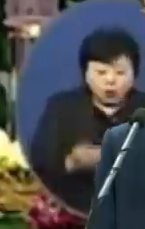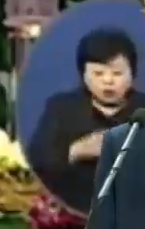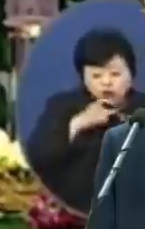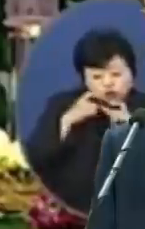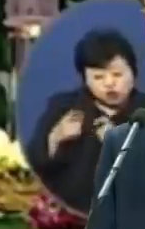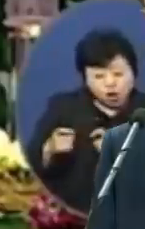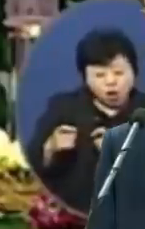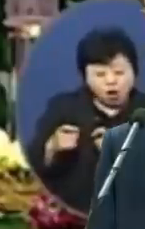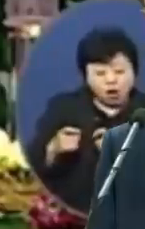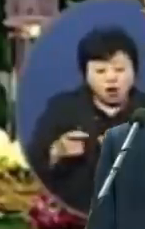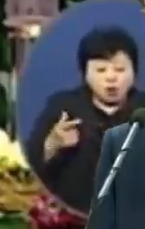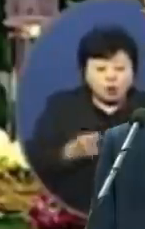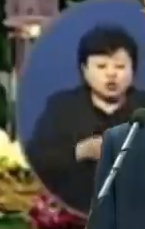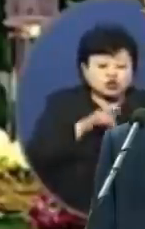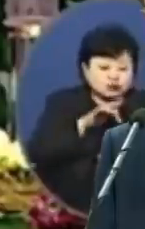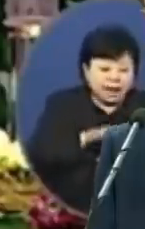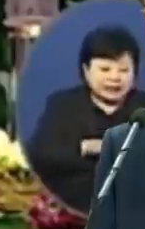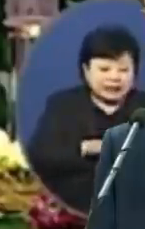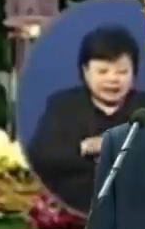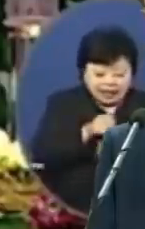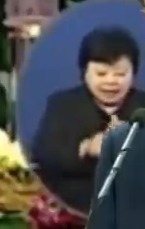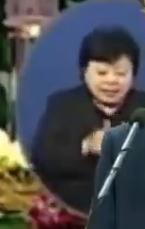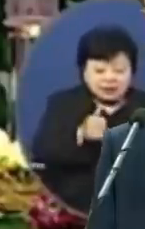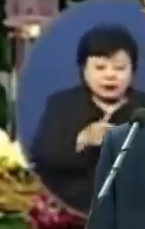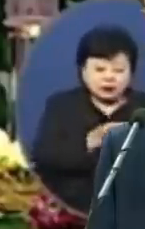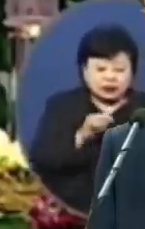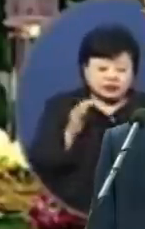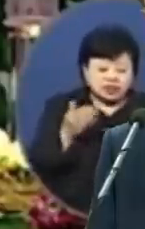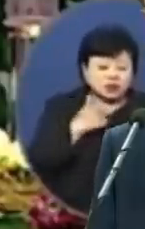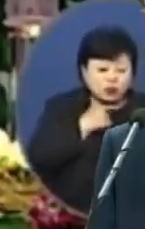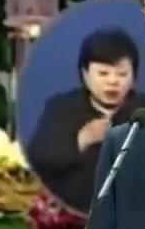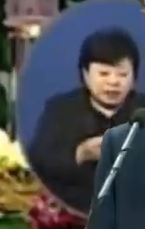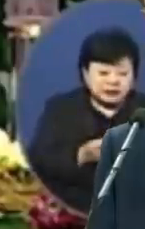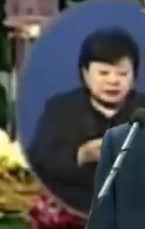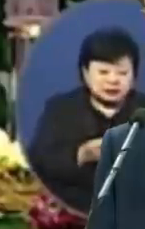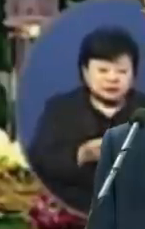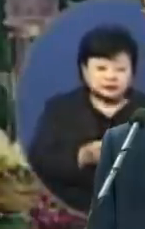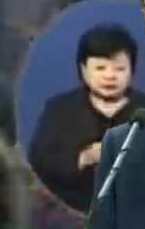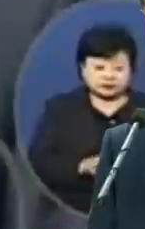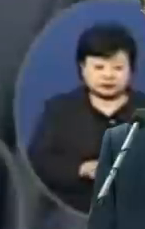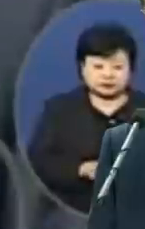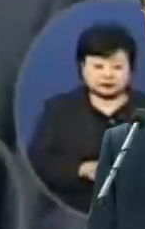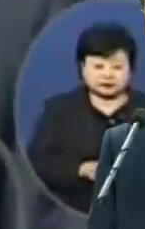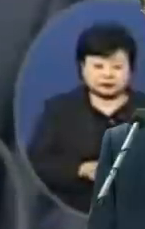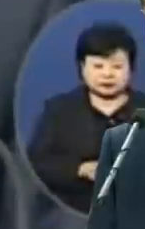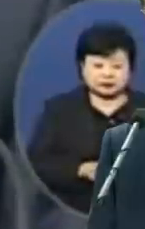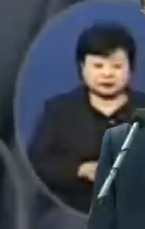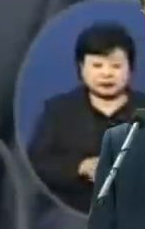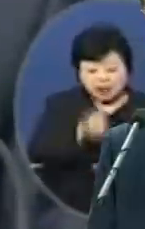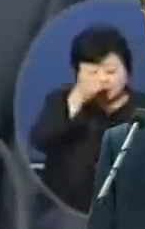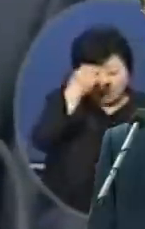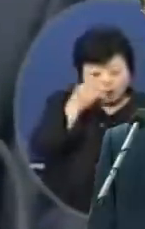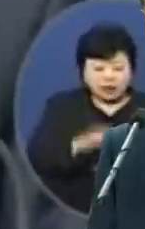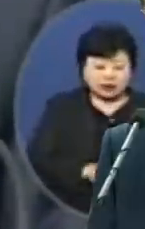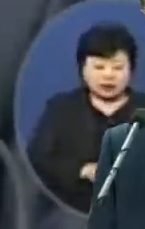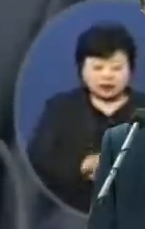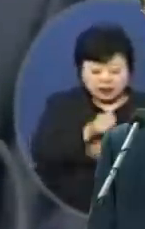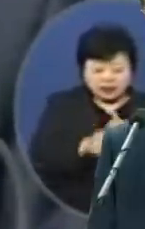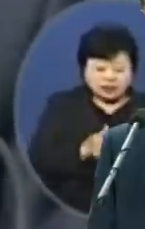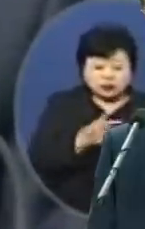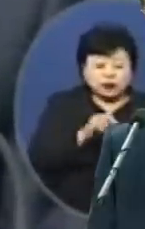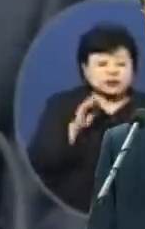유혹의 원수 마귀는 하나님과 동등됨을 취하라고 하는 것입니다. 아담과 하와에게도